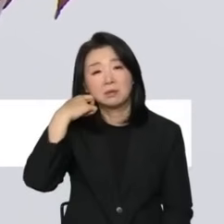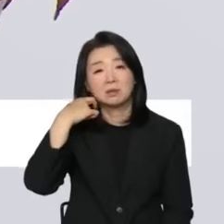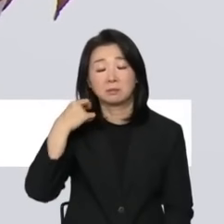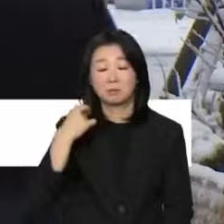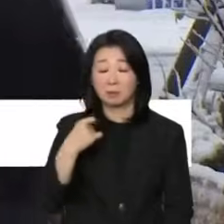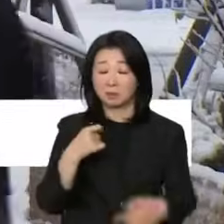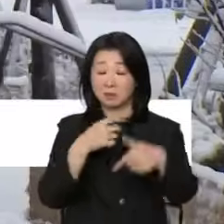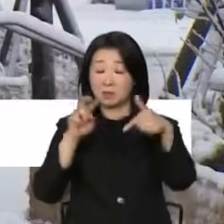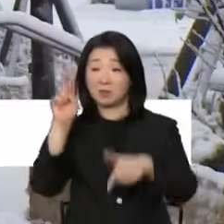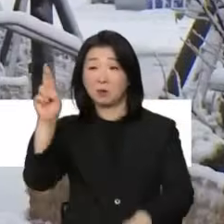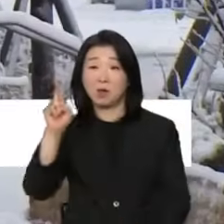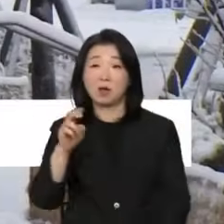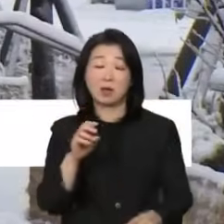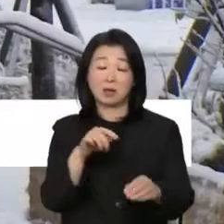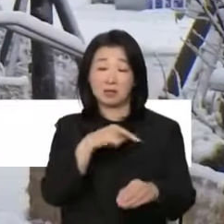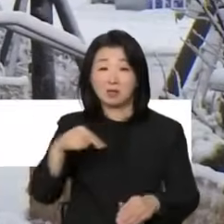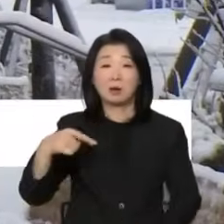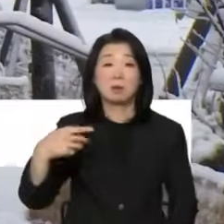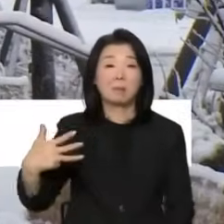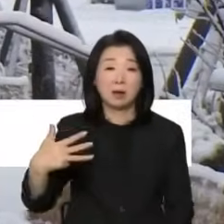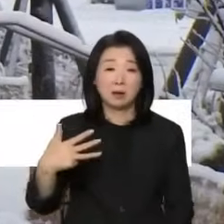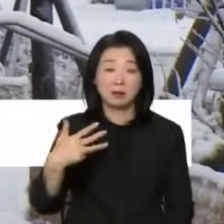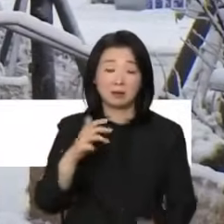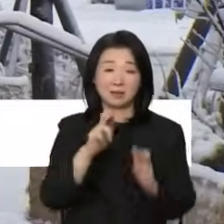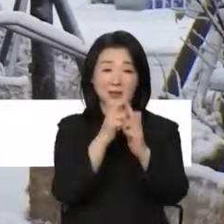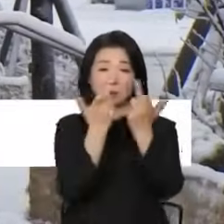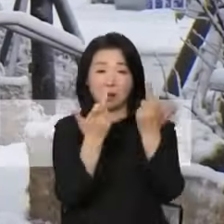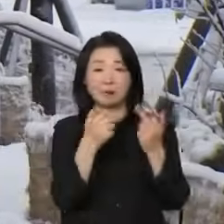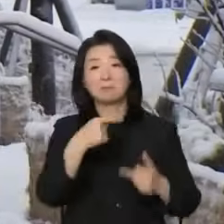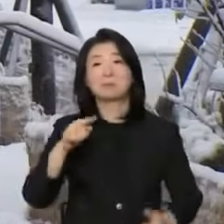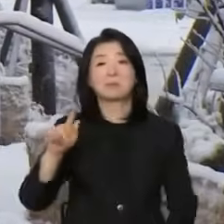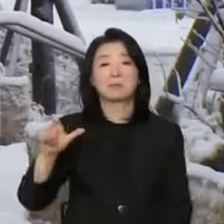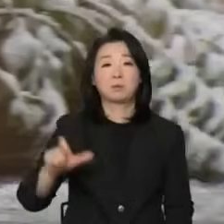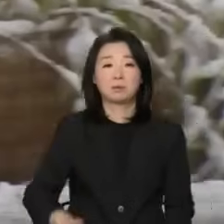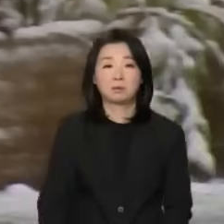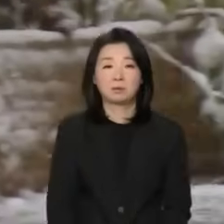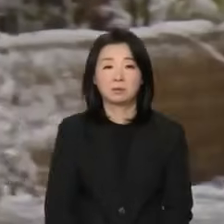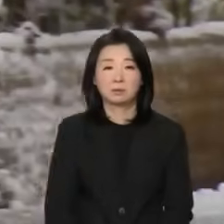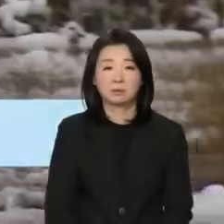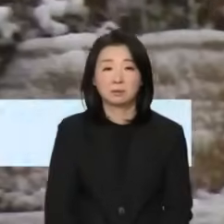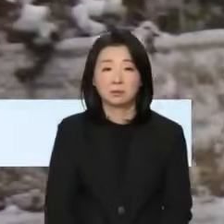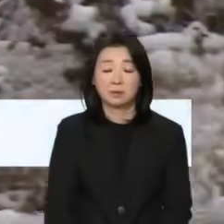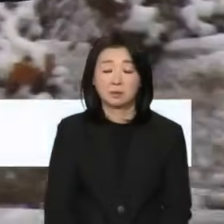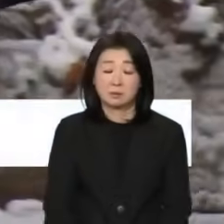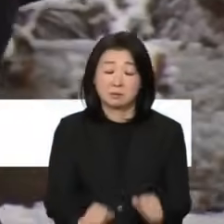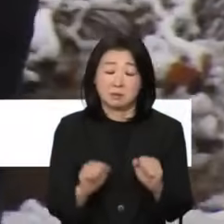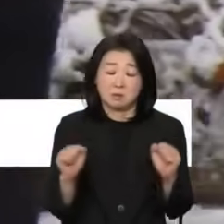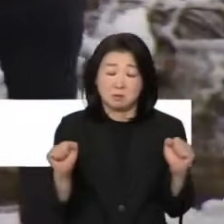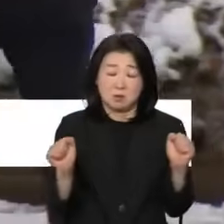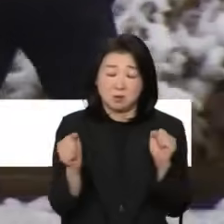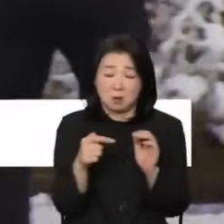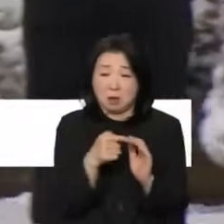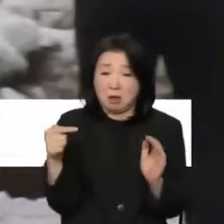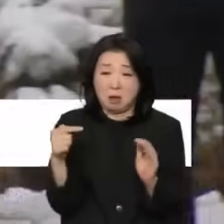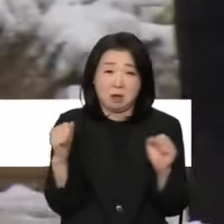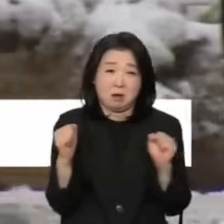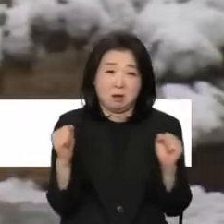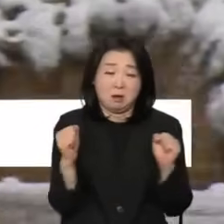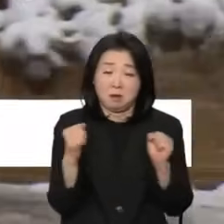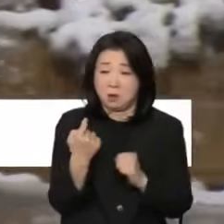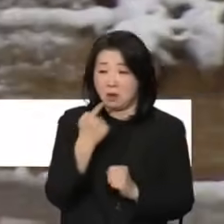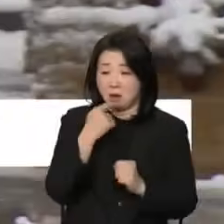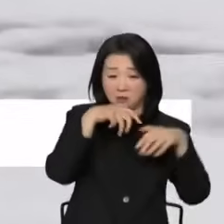영하 8도, 강원도 대관령은 영하 15도를 기록했습니다. 영하권 추위에 어제 내린 눈이나 비가